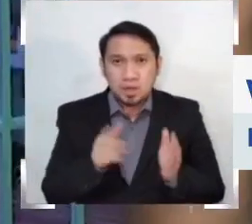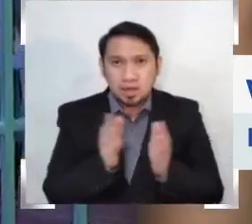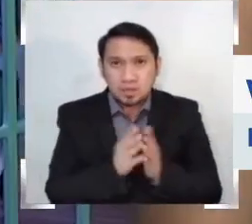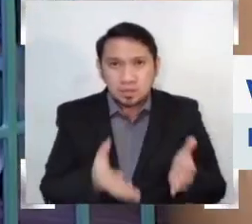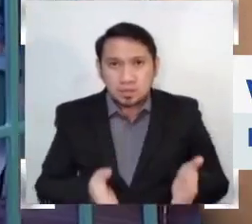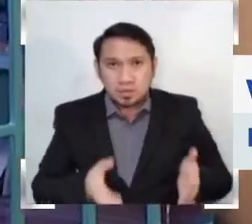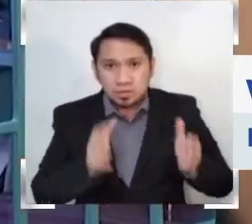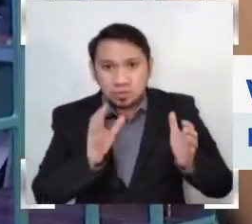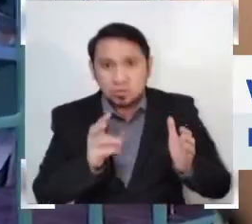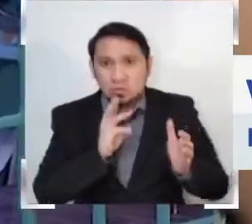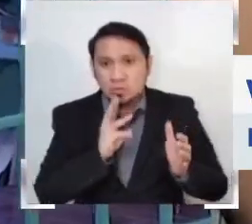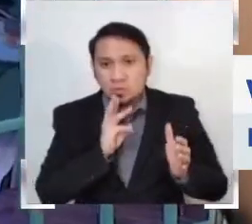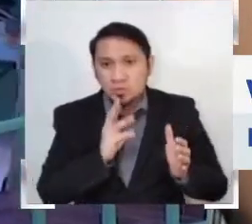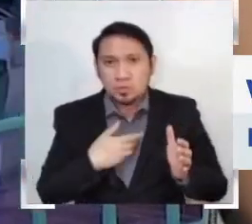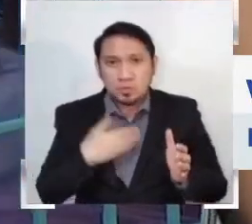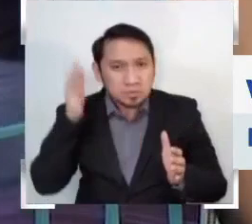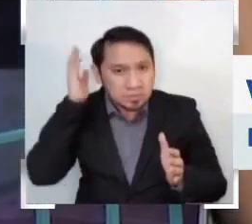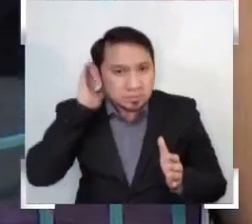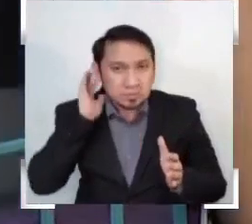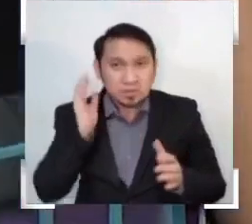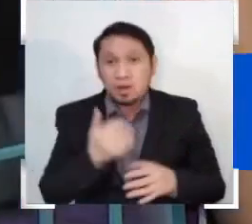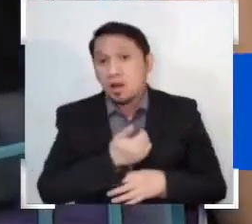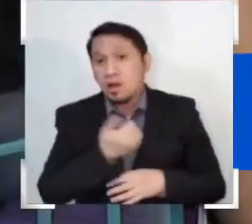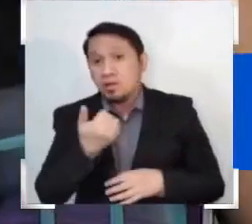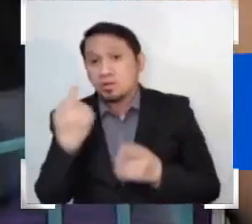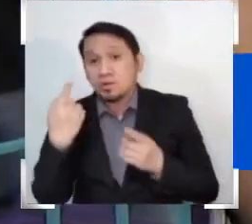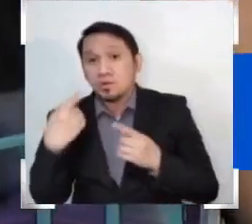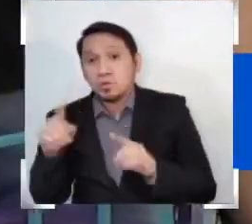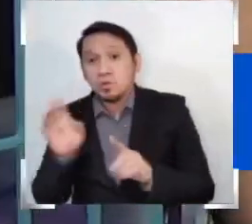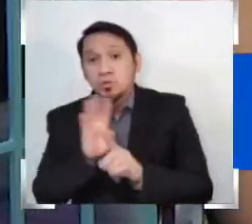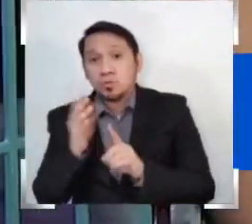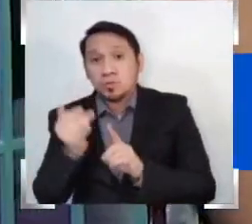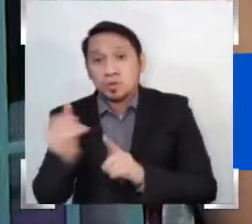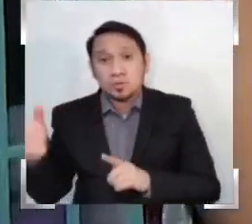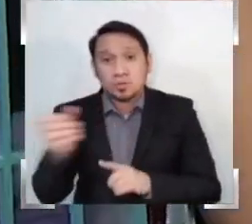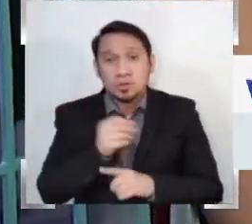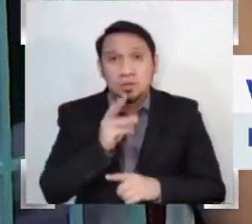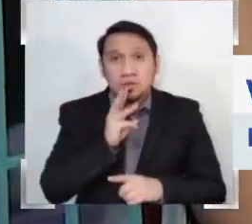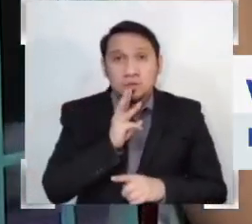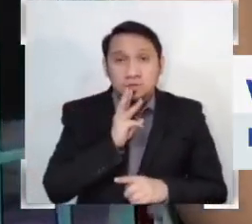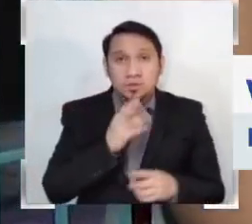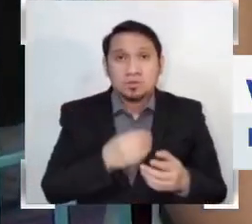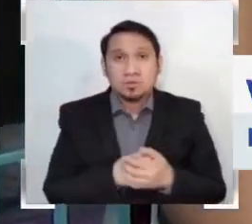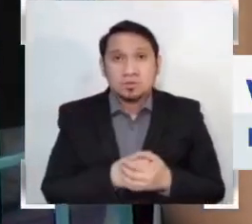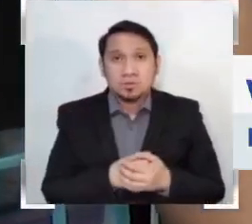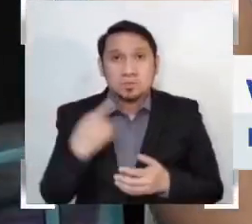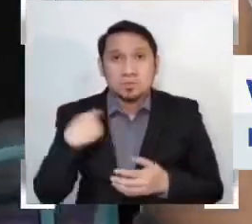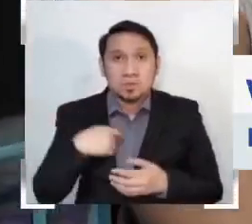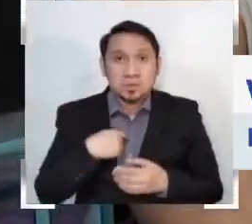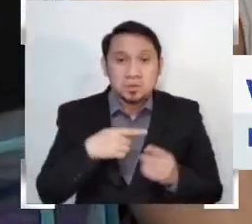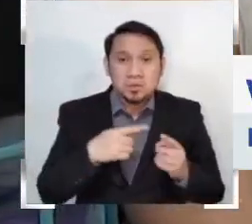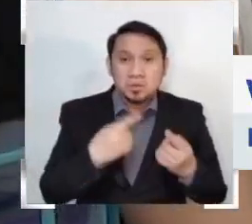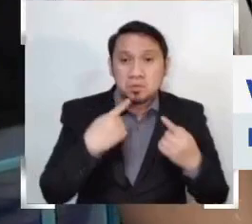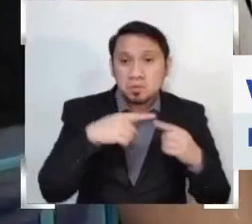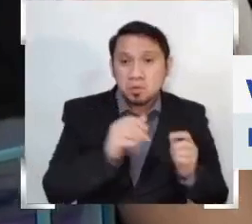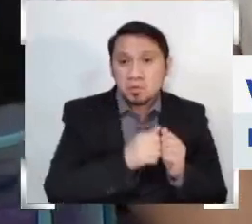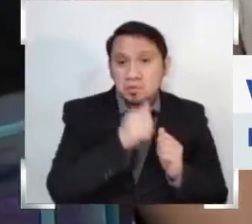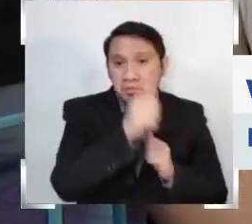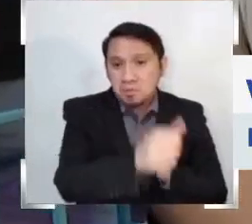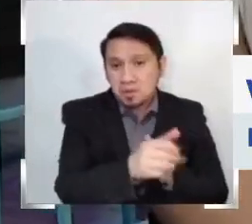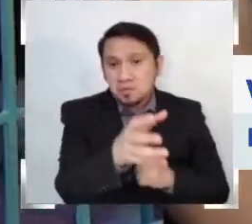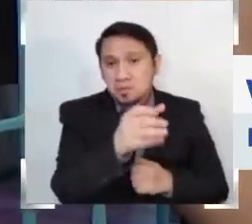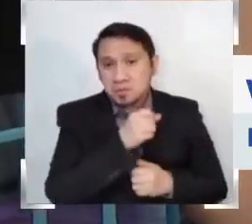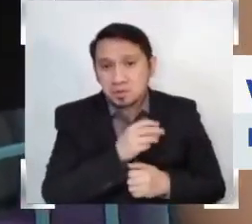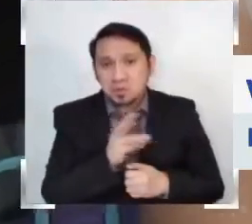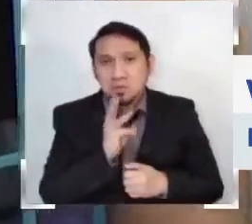Yung imiyo ba, pumupunta sa ibang barangay para lang makakuha ng tubig ko, para lalayo ko kami, para lang makakuha ng tubig. Kaya ako